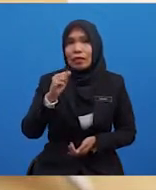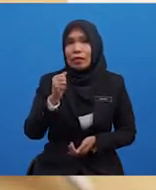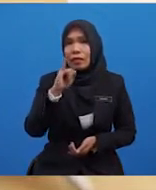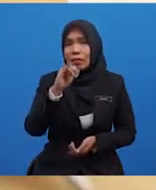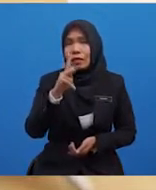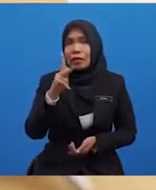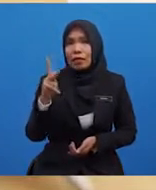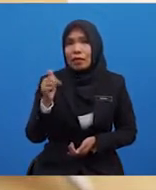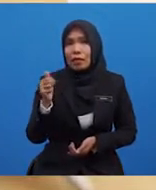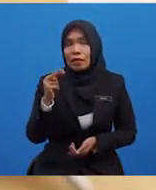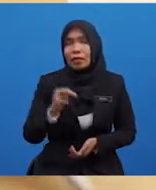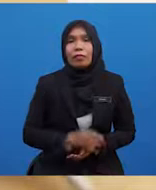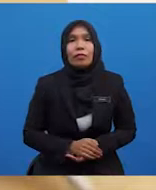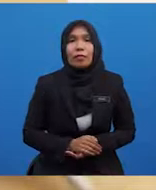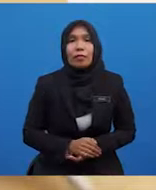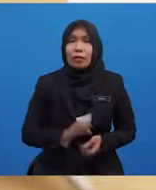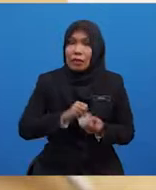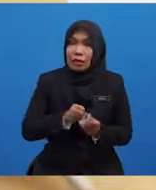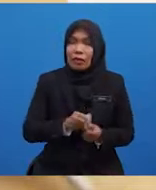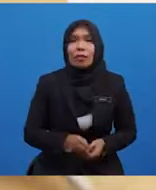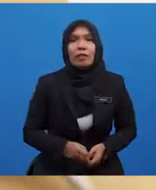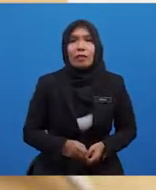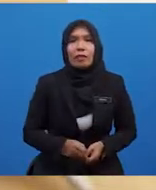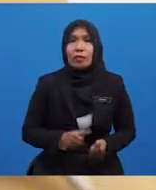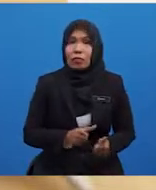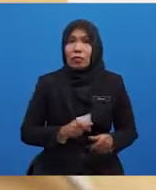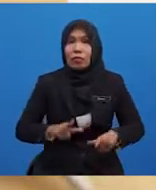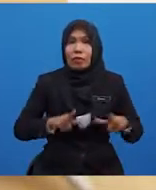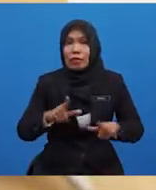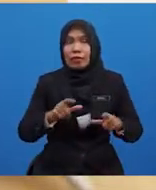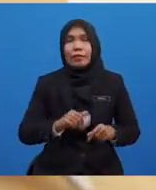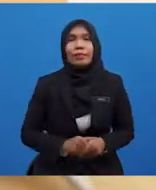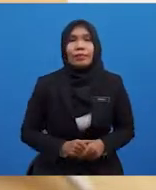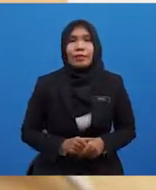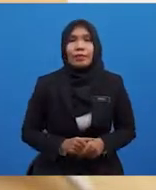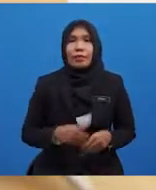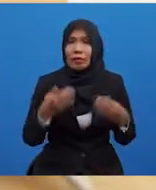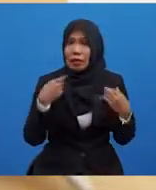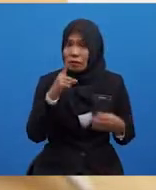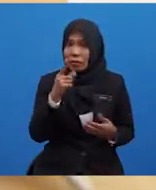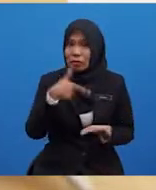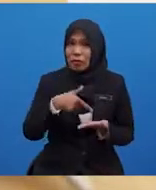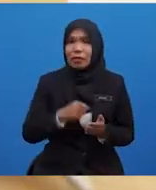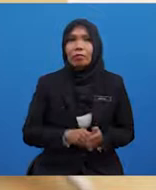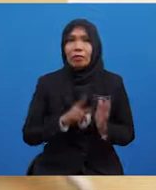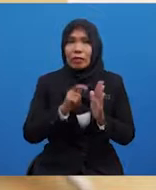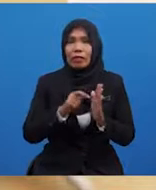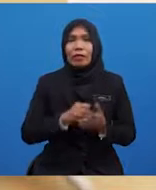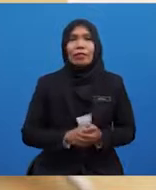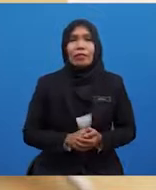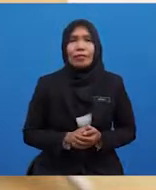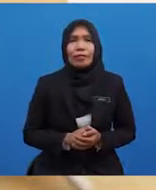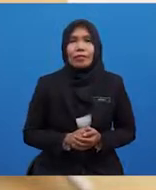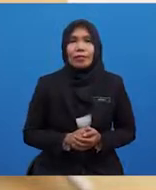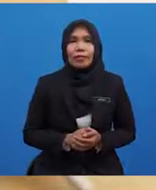Ada satu jenis lagi carta alir yang menarik dan perlu dikuasai iaitu